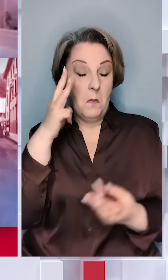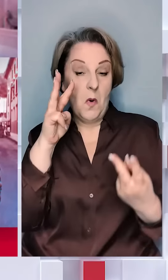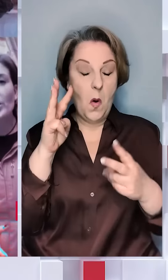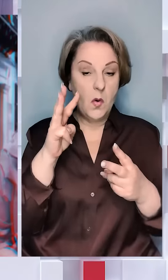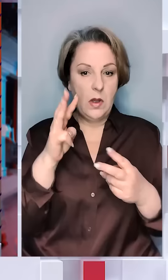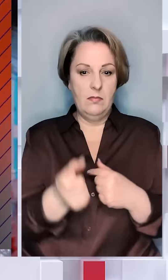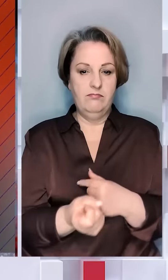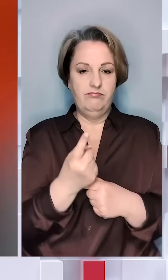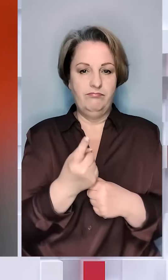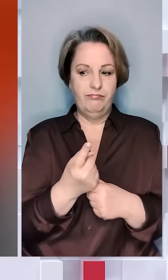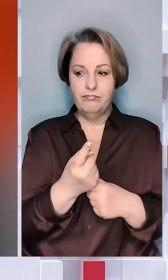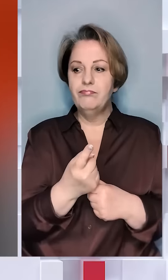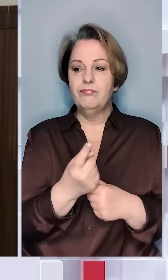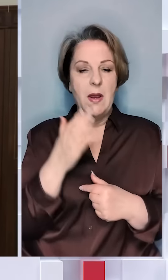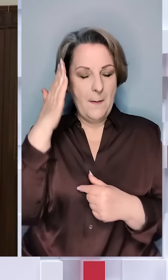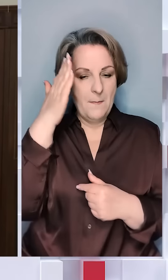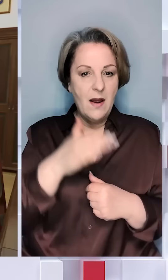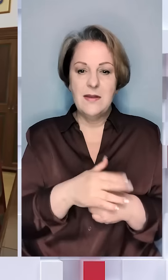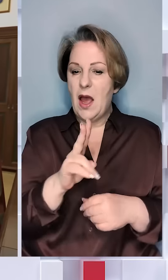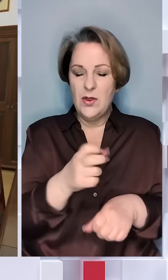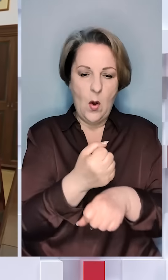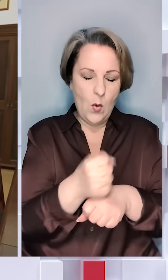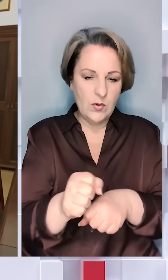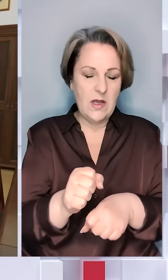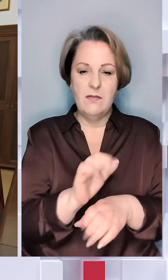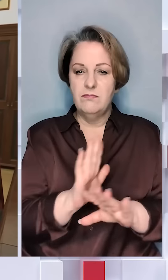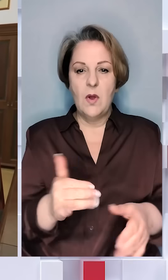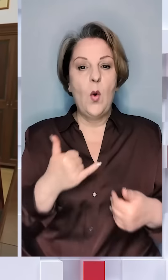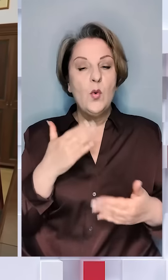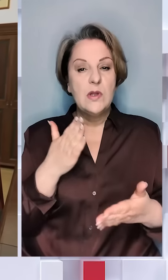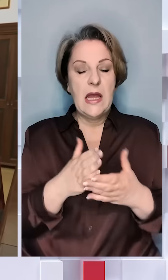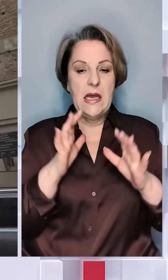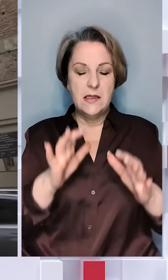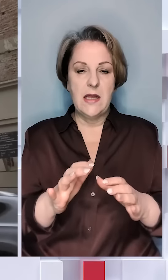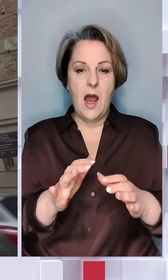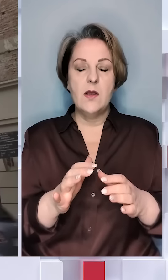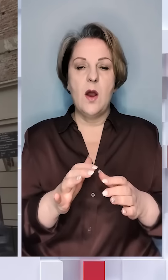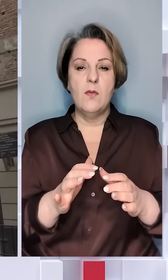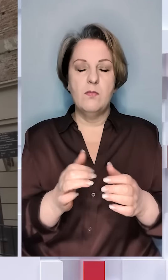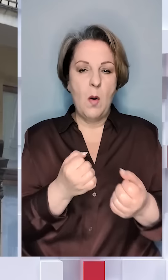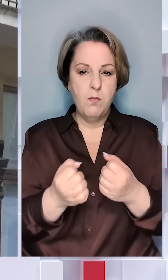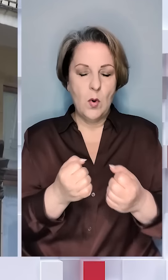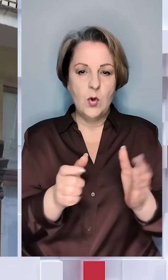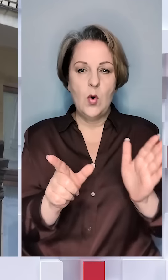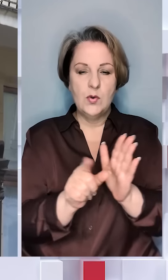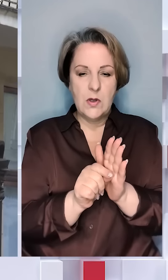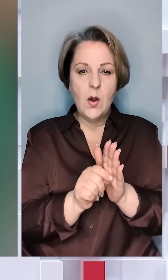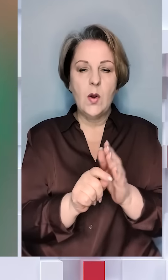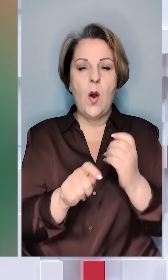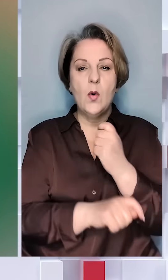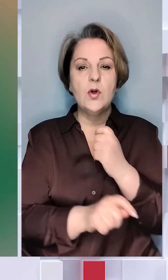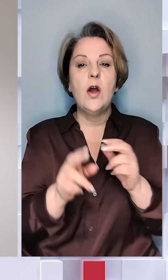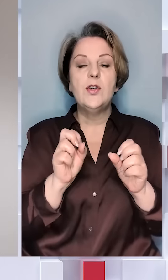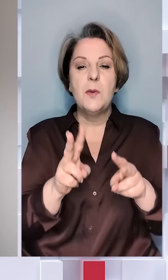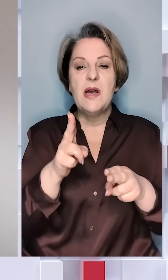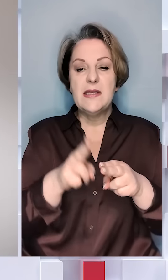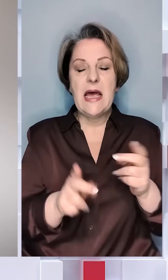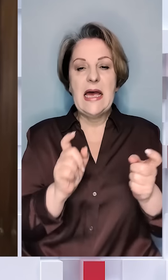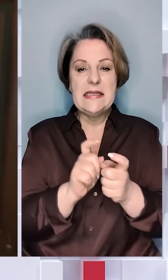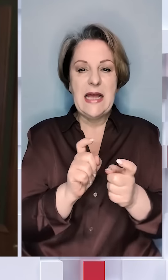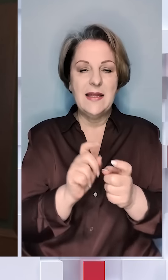Модники з митниці. Ніхто не силував і не примушував. У нас є закон про боротьбу з корупцією. Чим закінчився скандал з працівницею львівської митниці та чи